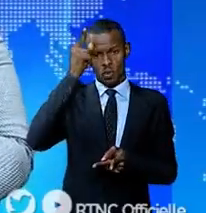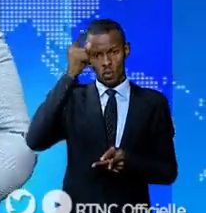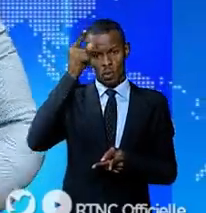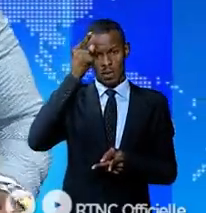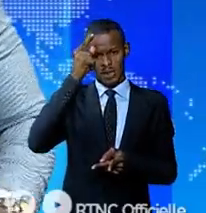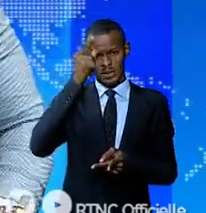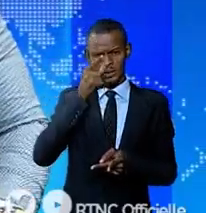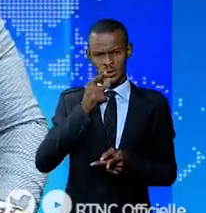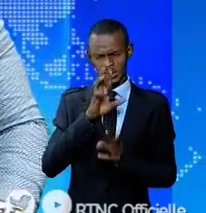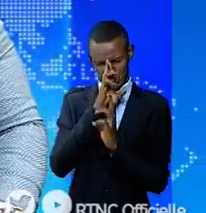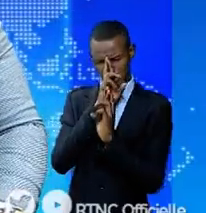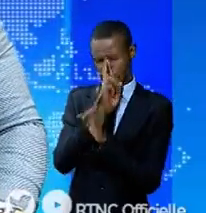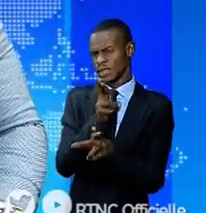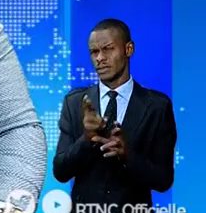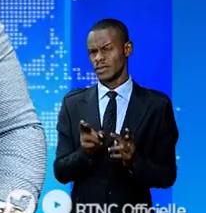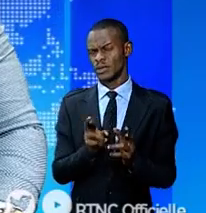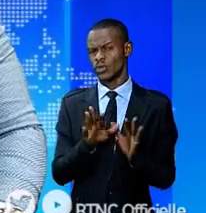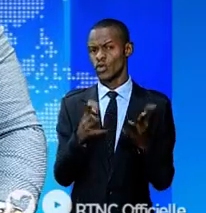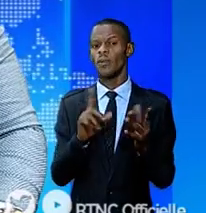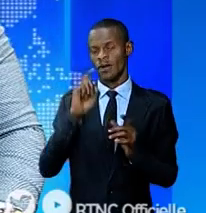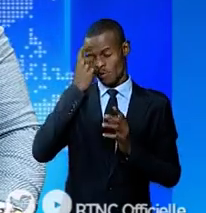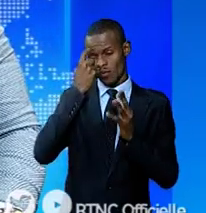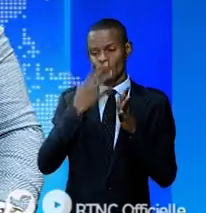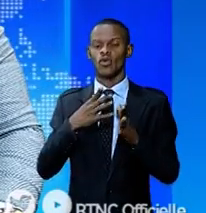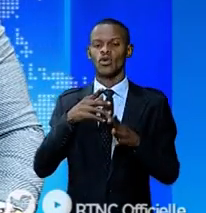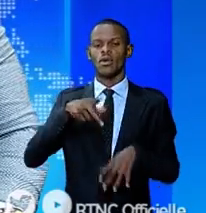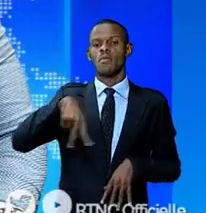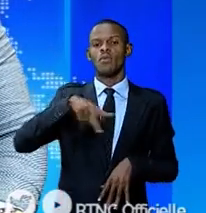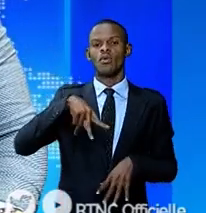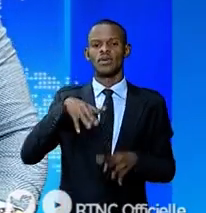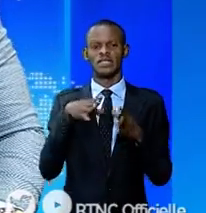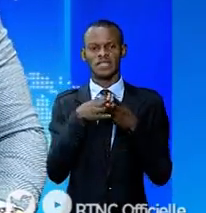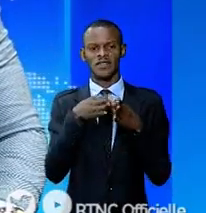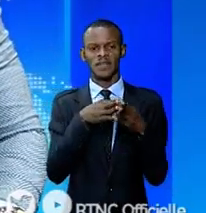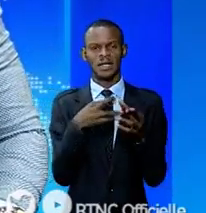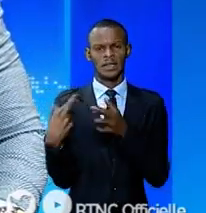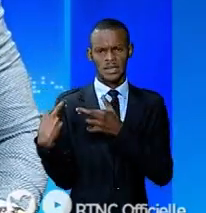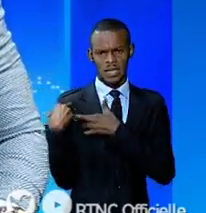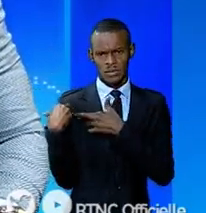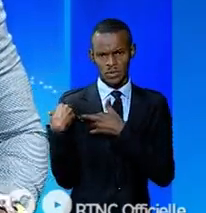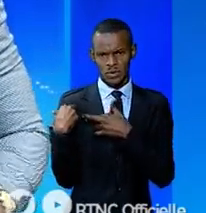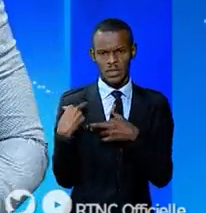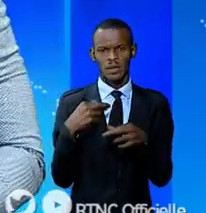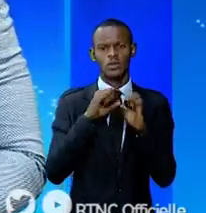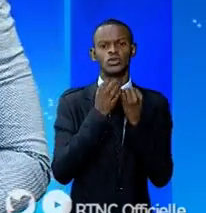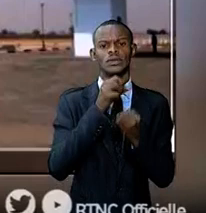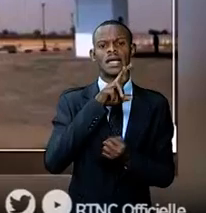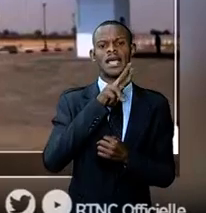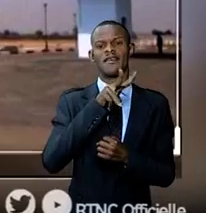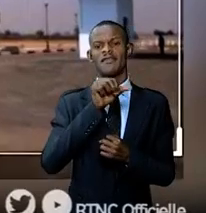question a été au centre des échanges entre le gouverneur de cette province et les responsables de la régie de voies aériennes RVA. Fifi